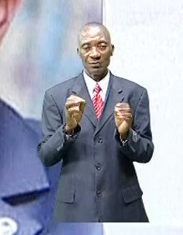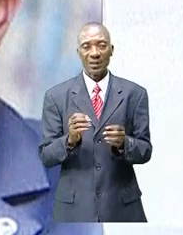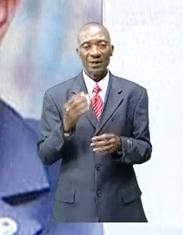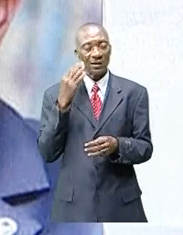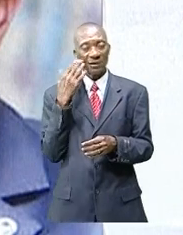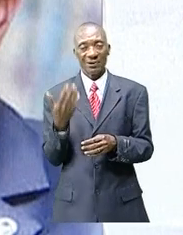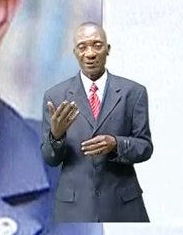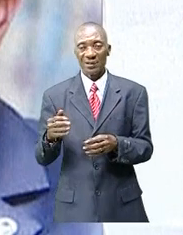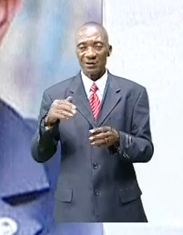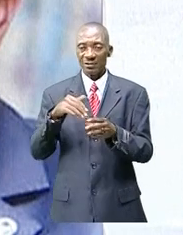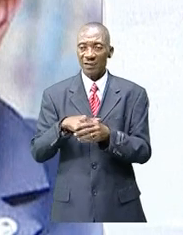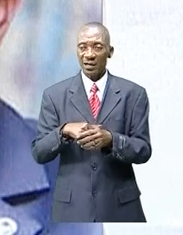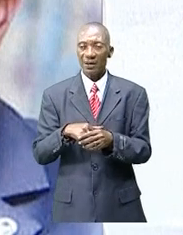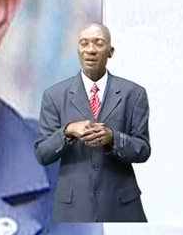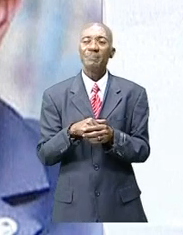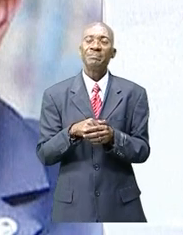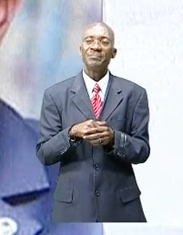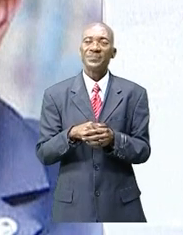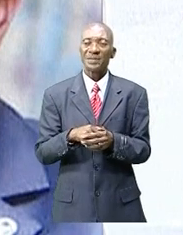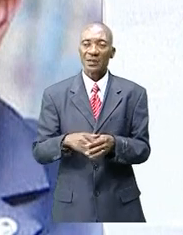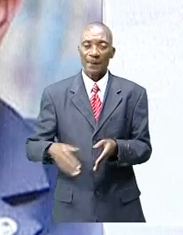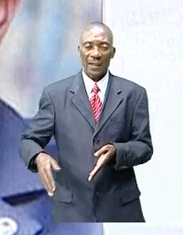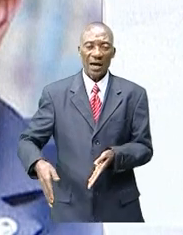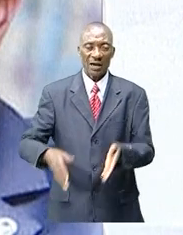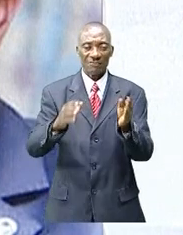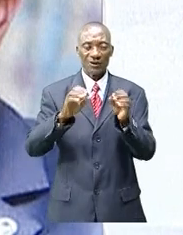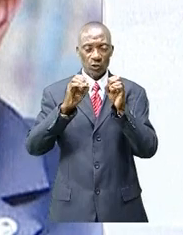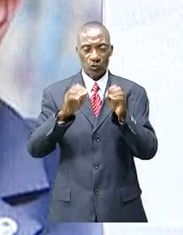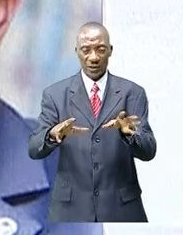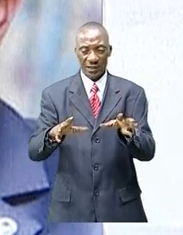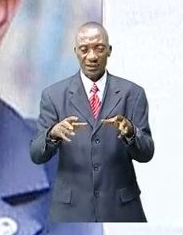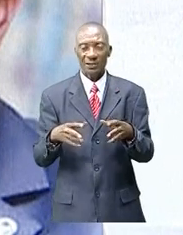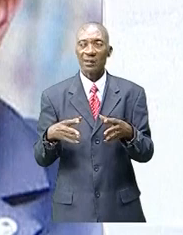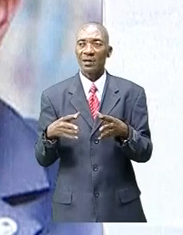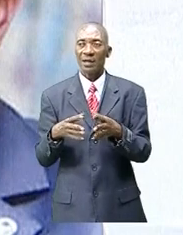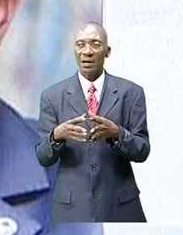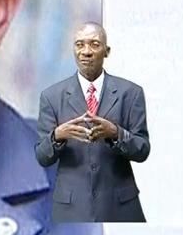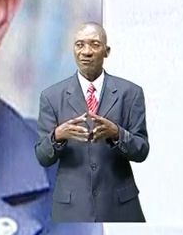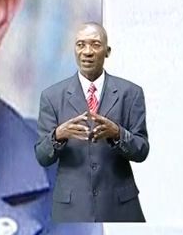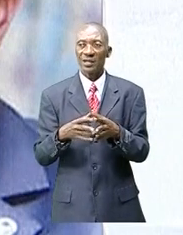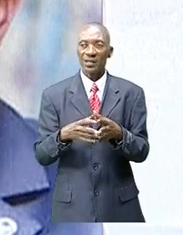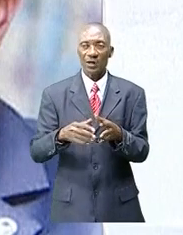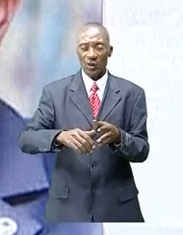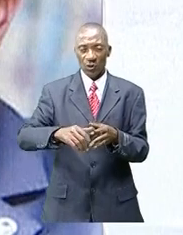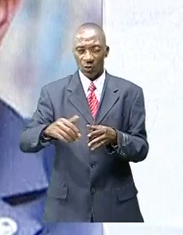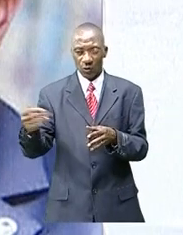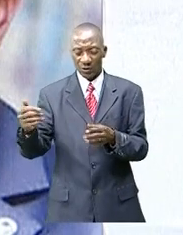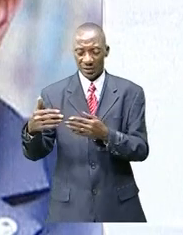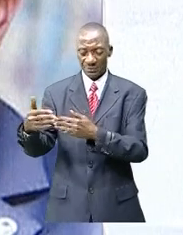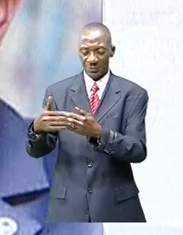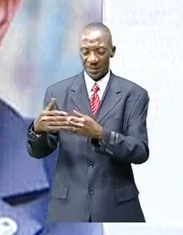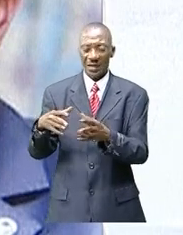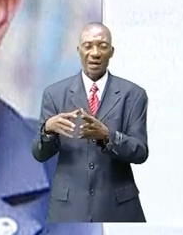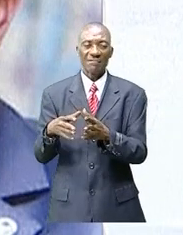numéro 163, croisement des avenues des Huileries et Kigoma, en face de la station